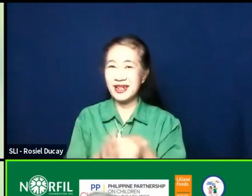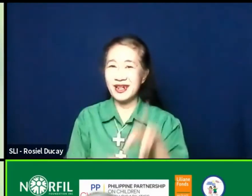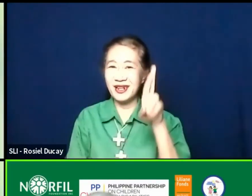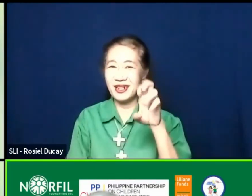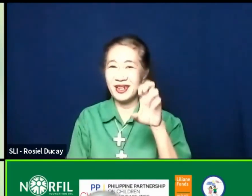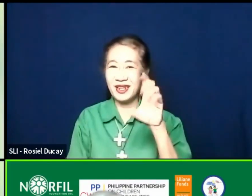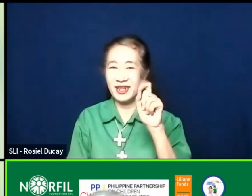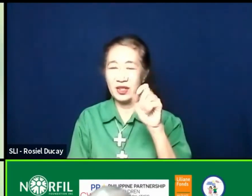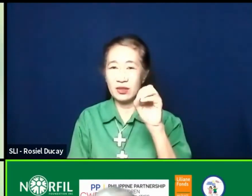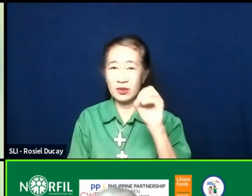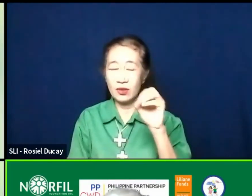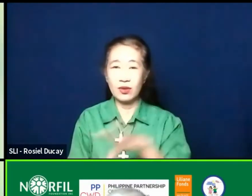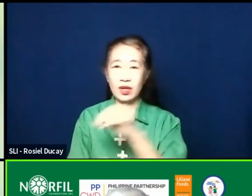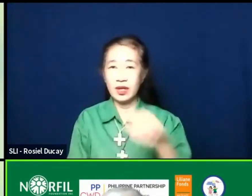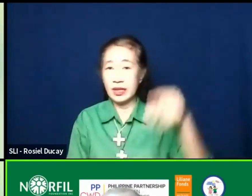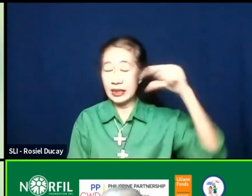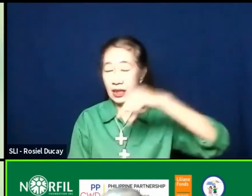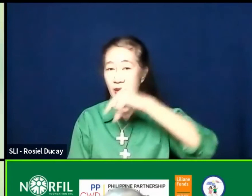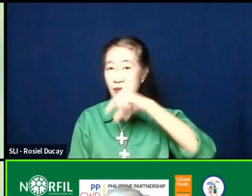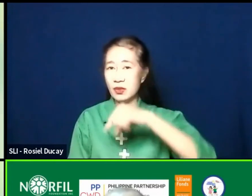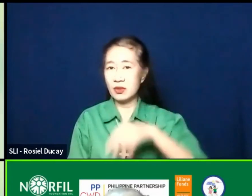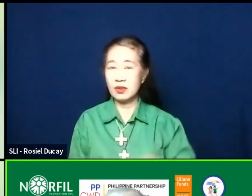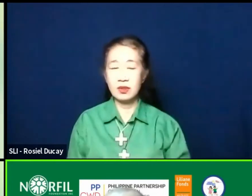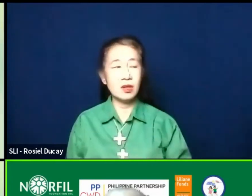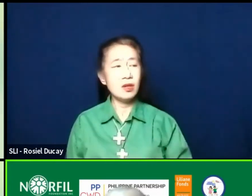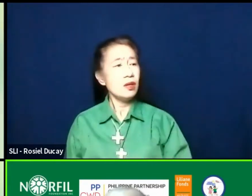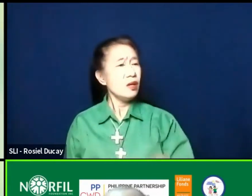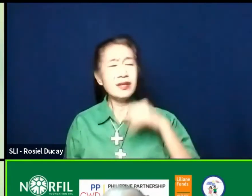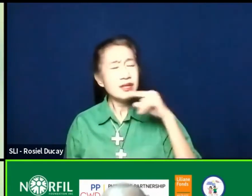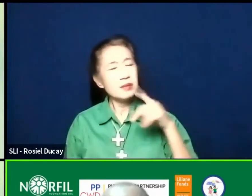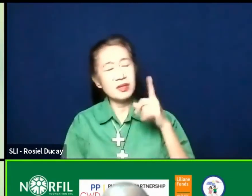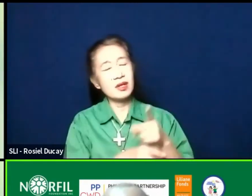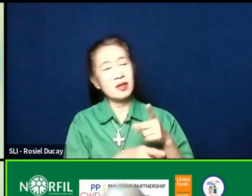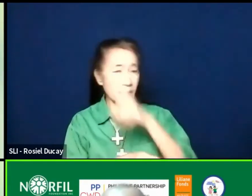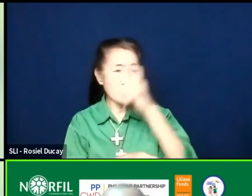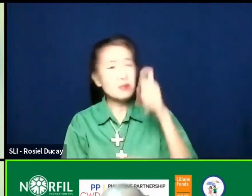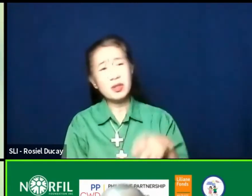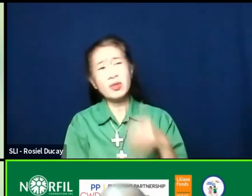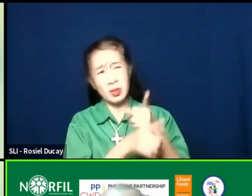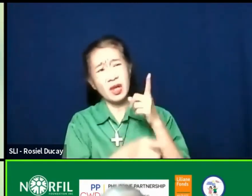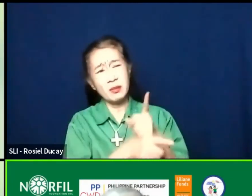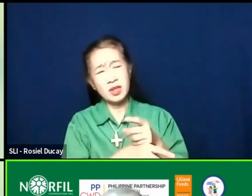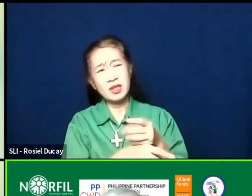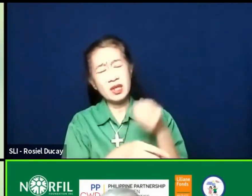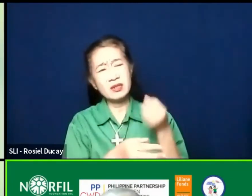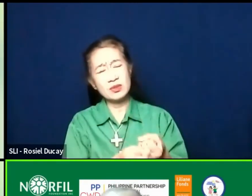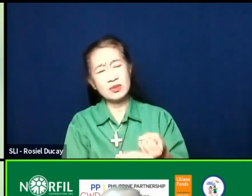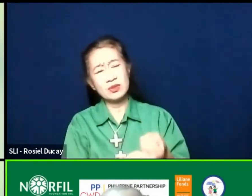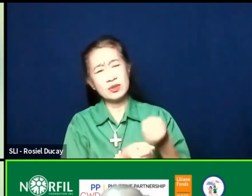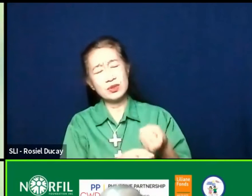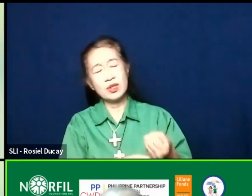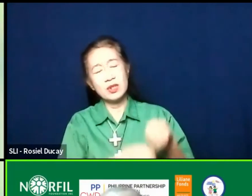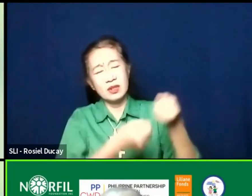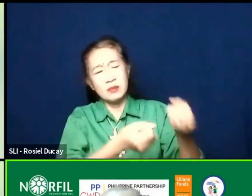Hindi naman sir kasi meron din talaga dong meron talaga dong supplier na maayos sir sa recto at sa Quiapo po.